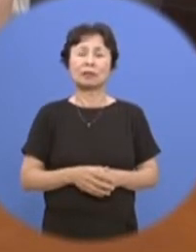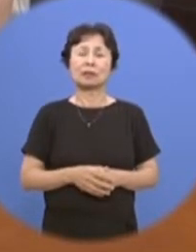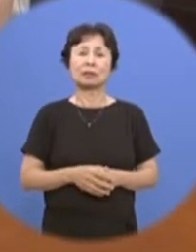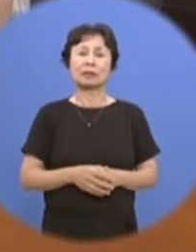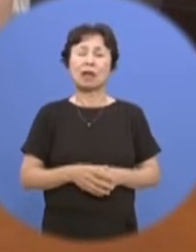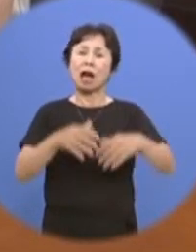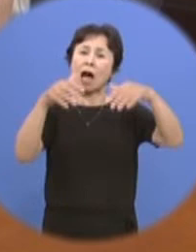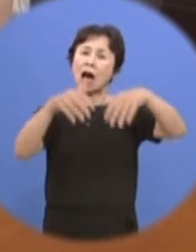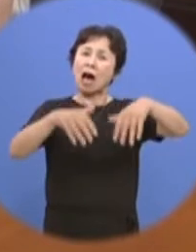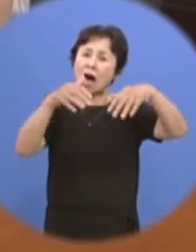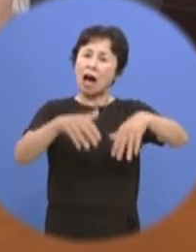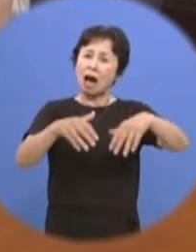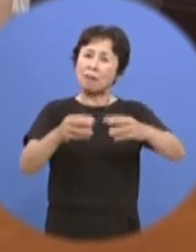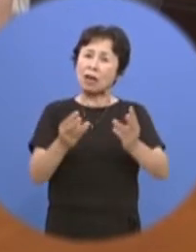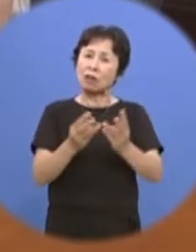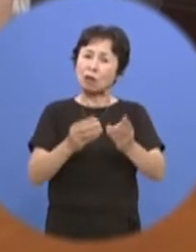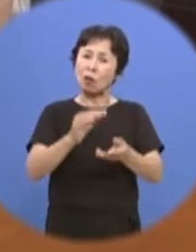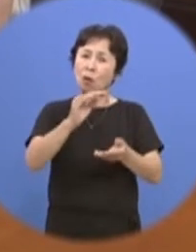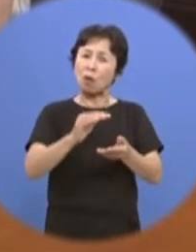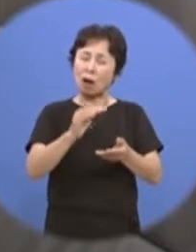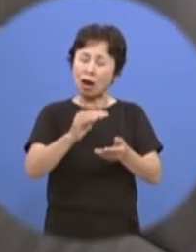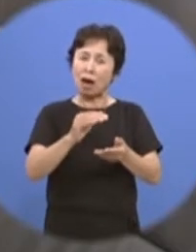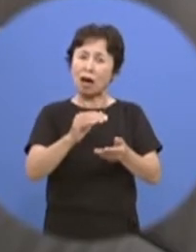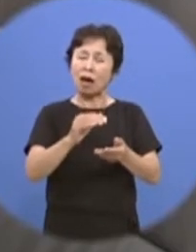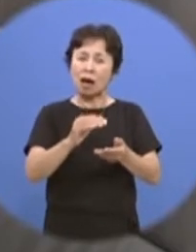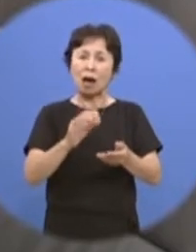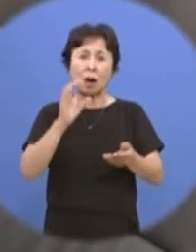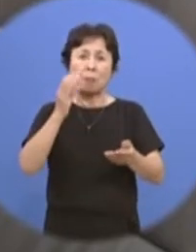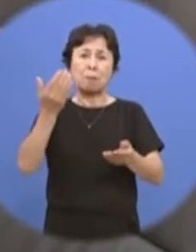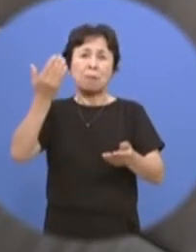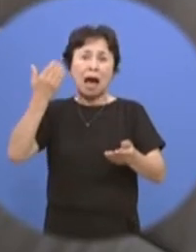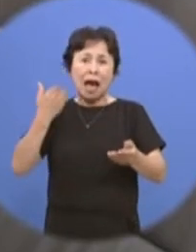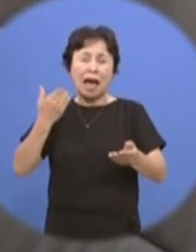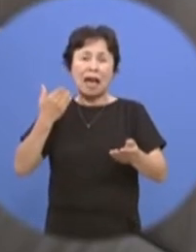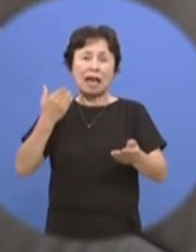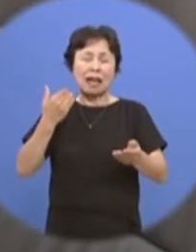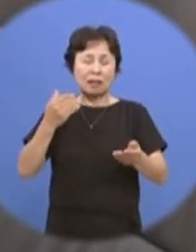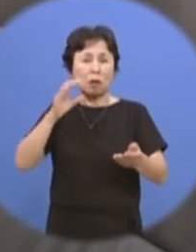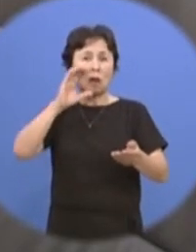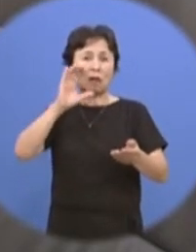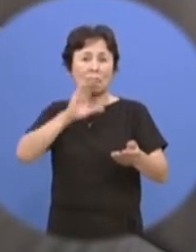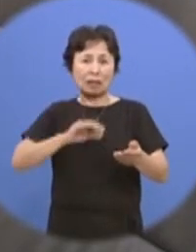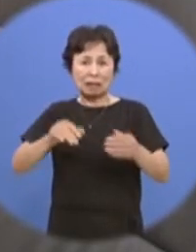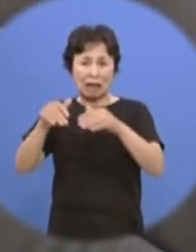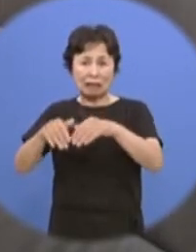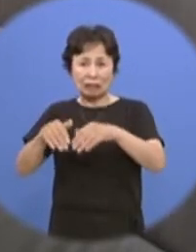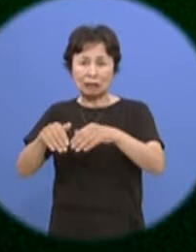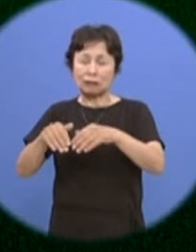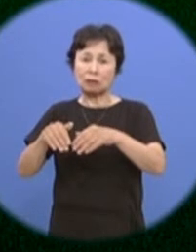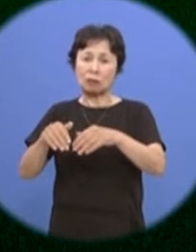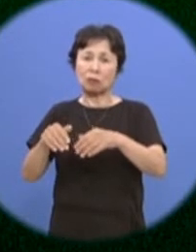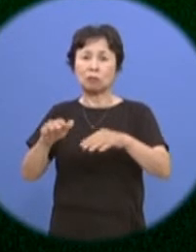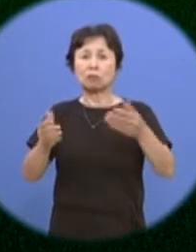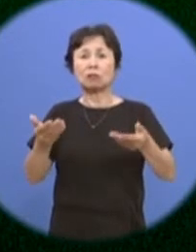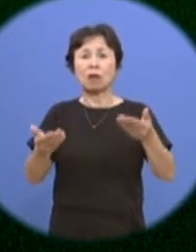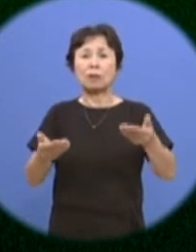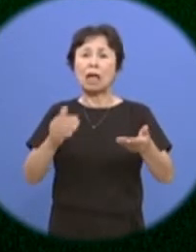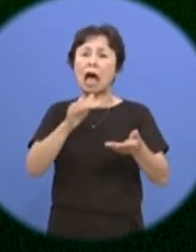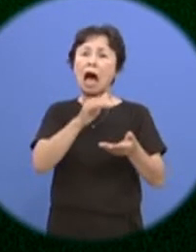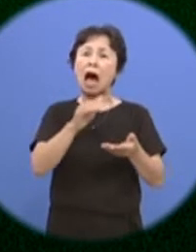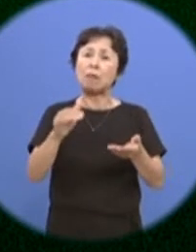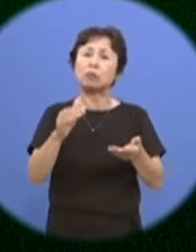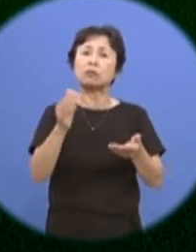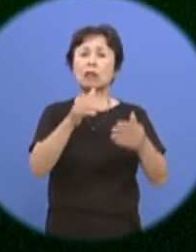ど雨量でいうと一番多いところで紀伊半島大水害の時の半分ぐらいやっぱり降りましたね。やっぱり半分です